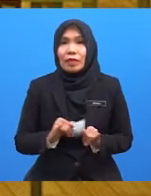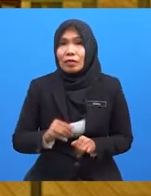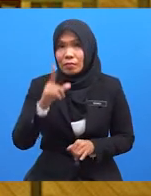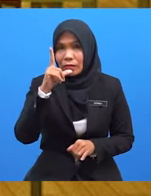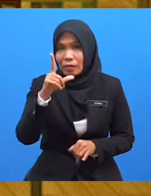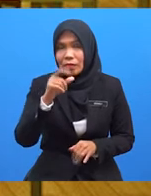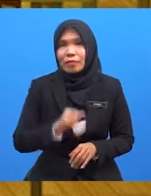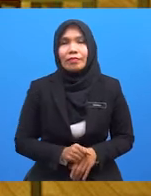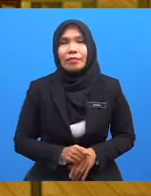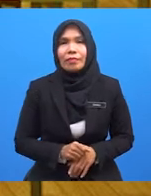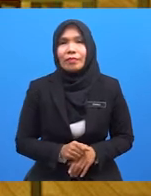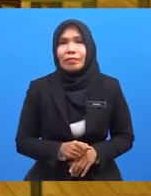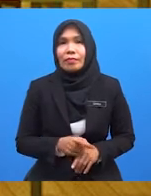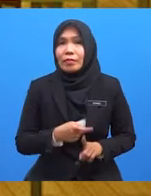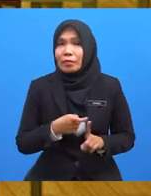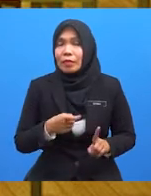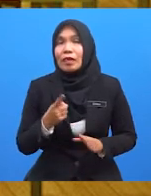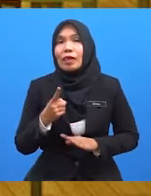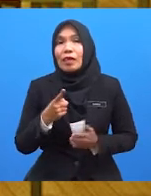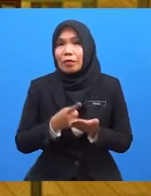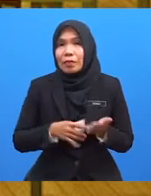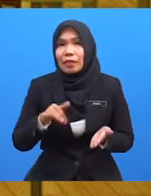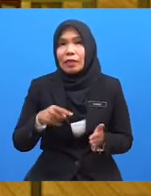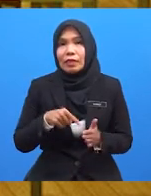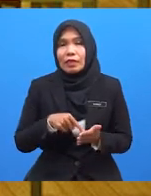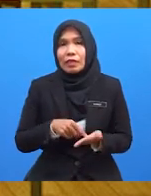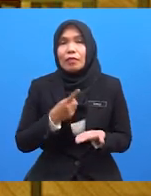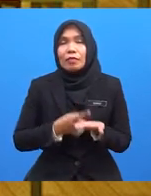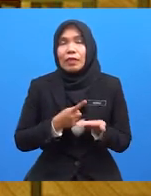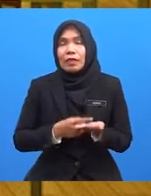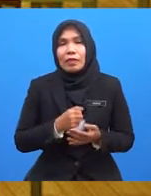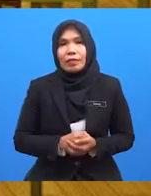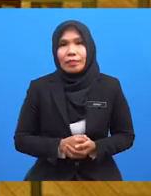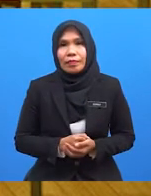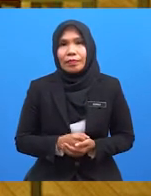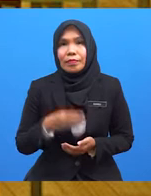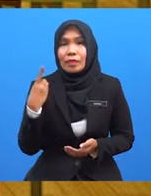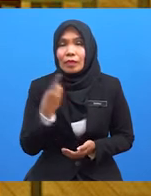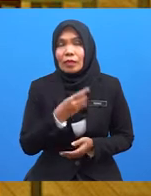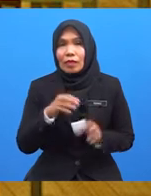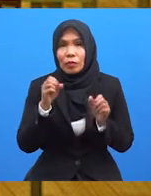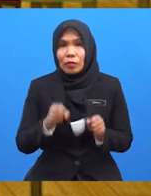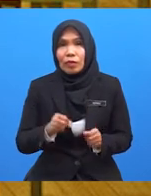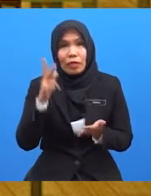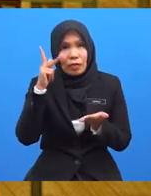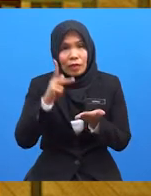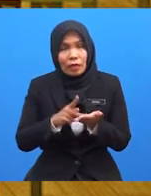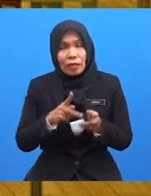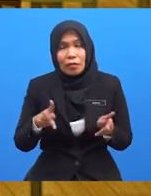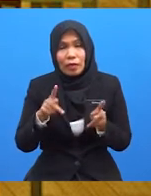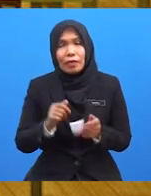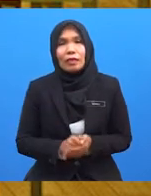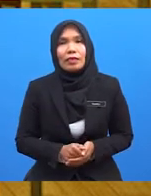lihat daripada fakta perbincangan kita tadi, kita boleh mengenal pasti bahawa bahasa Melayu